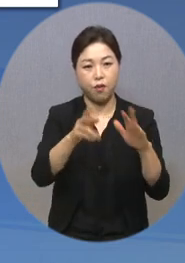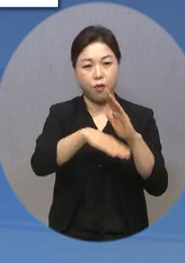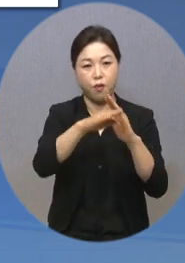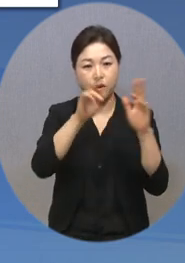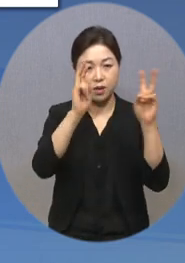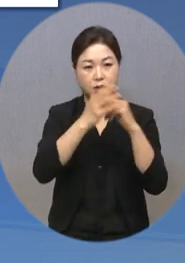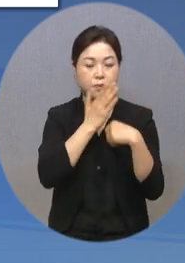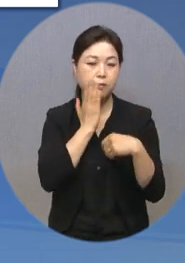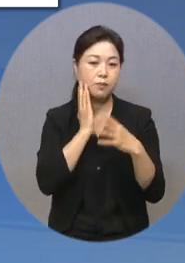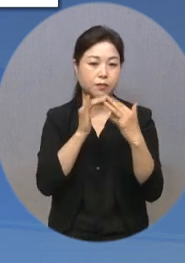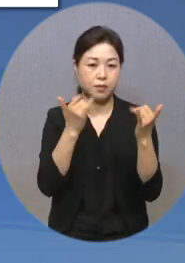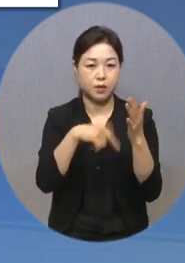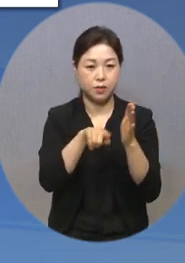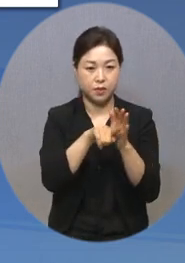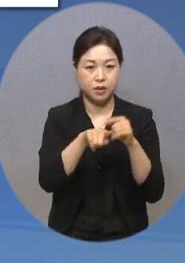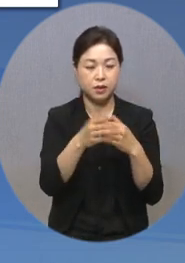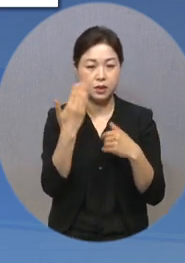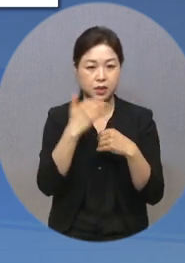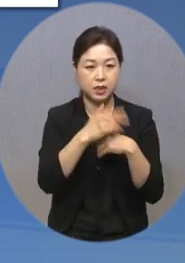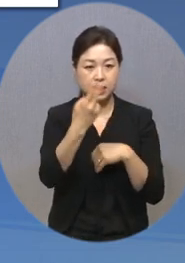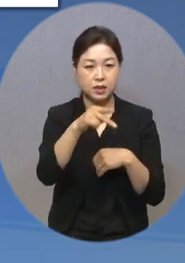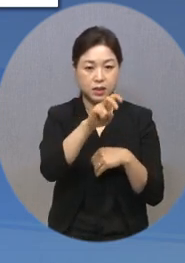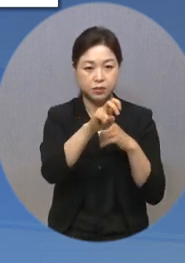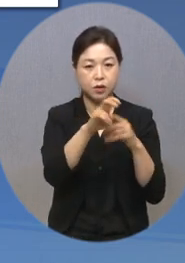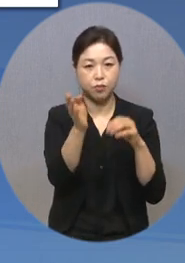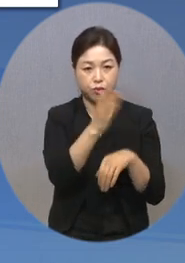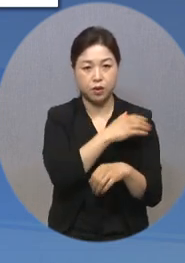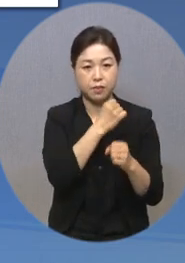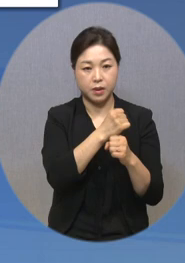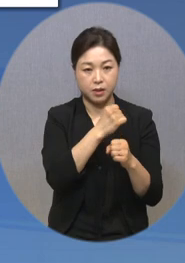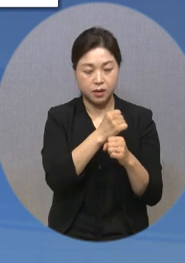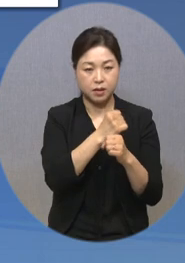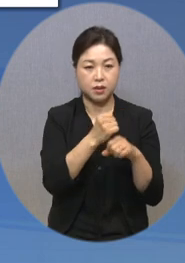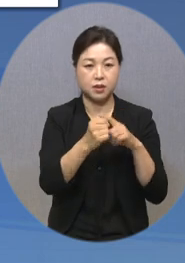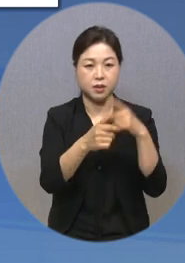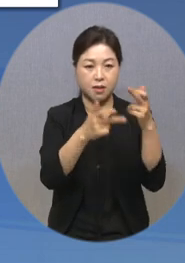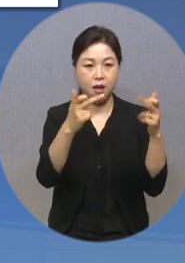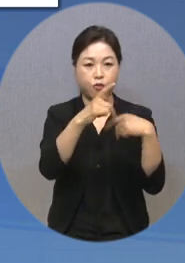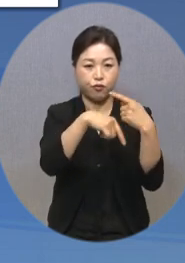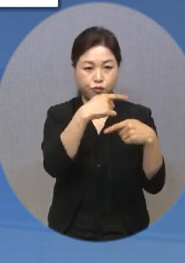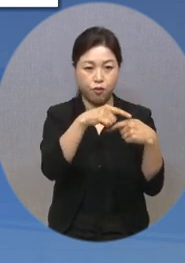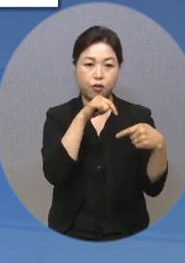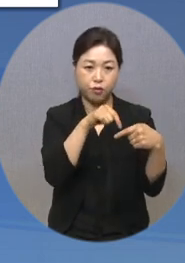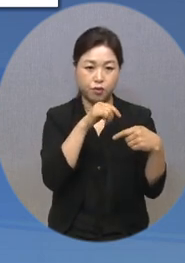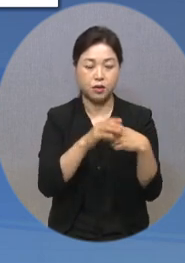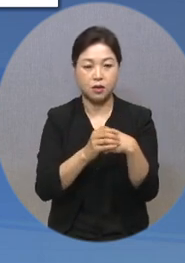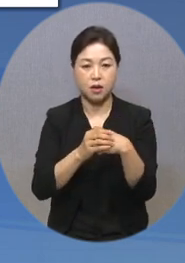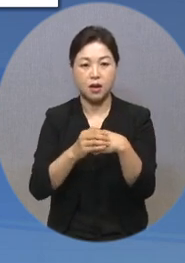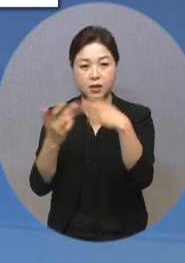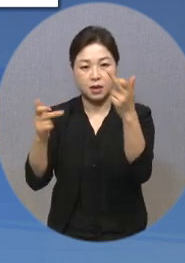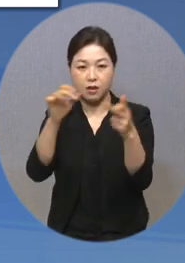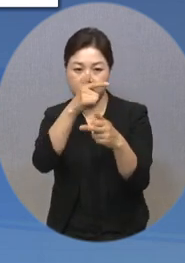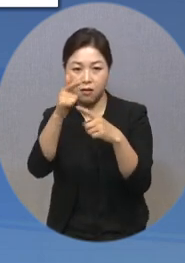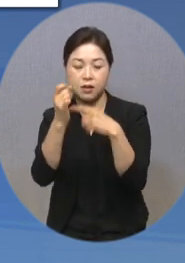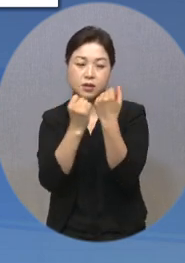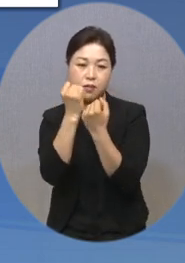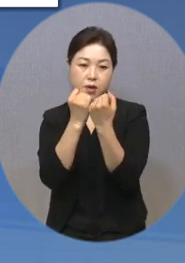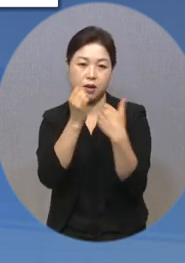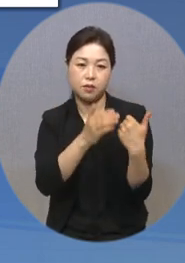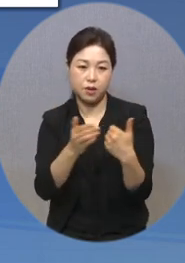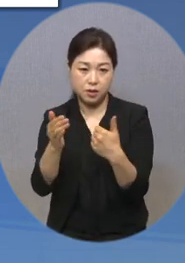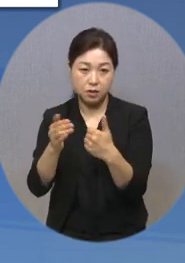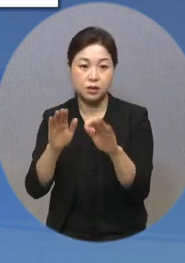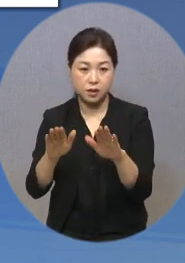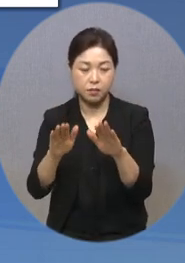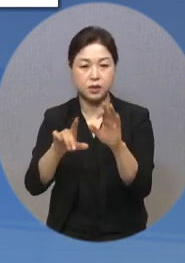청각장애인을 위해 지난 2020년부터 개발한 생태 수월 활용해 자연 현상을 설명한 과정은 오는